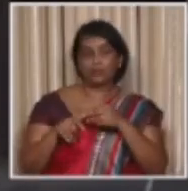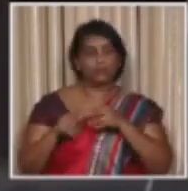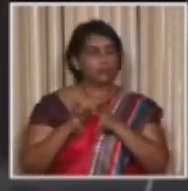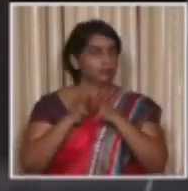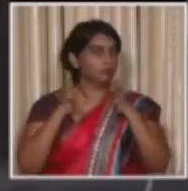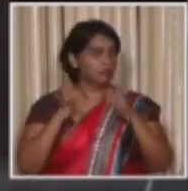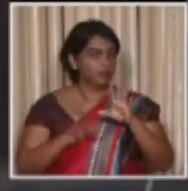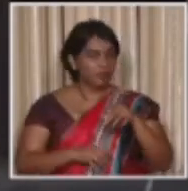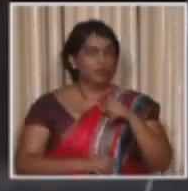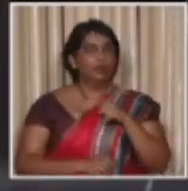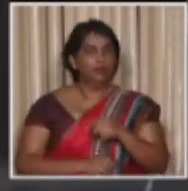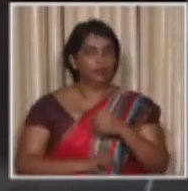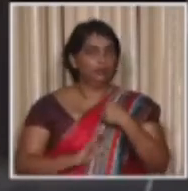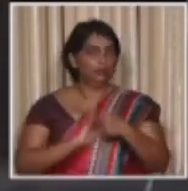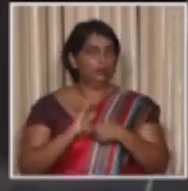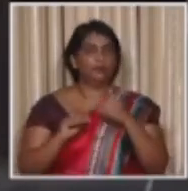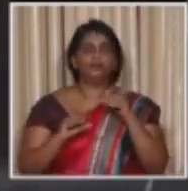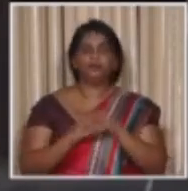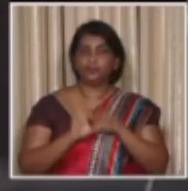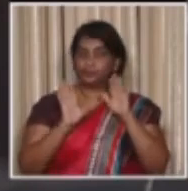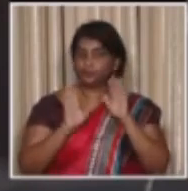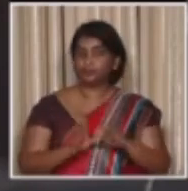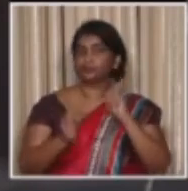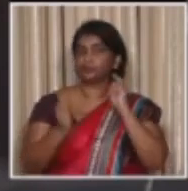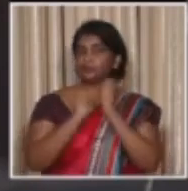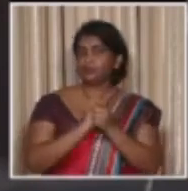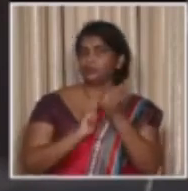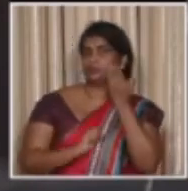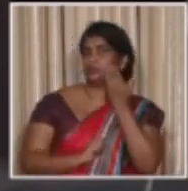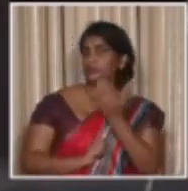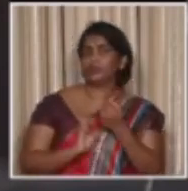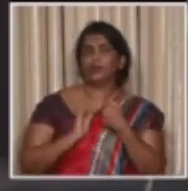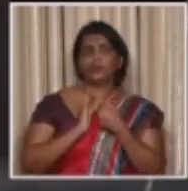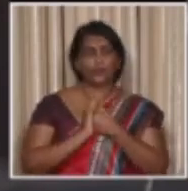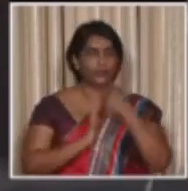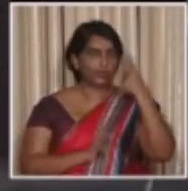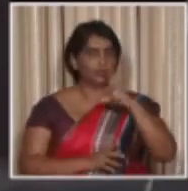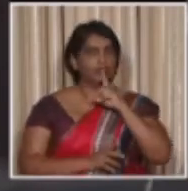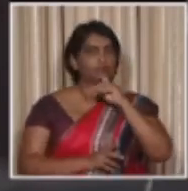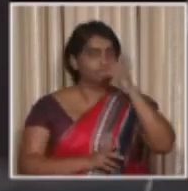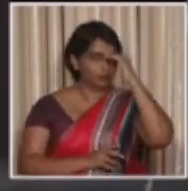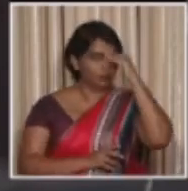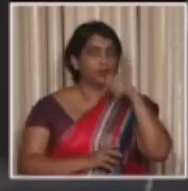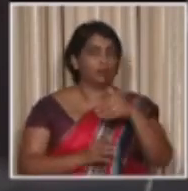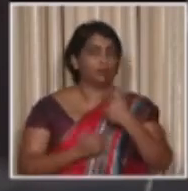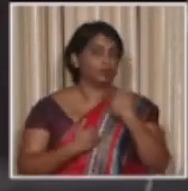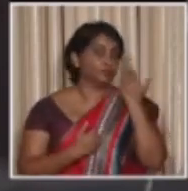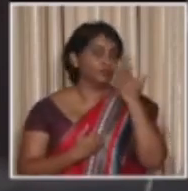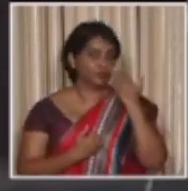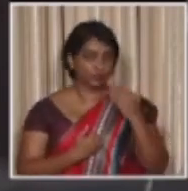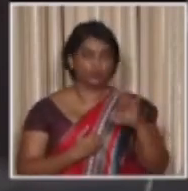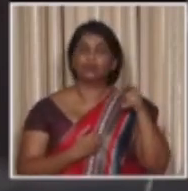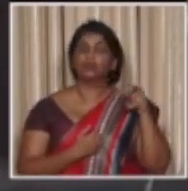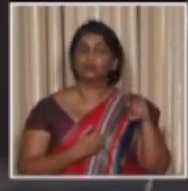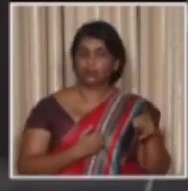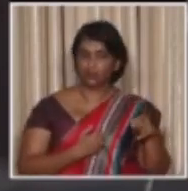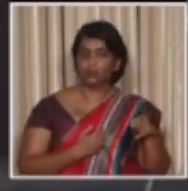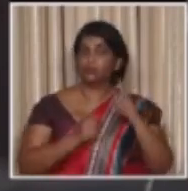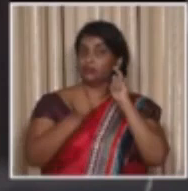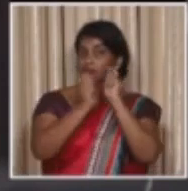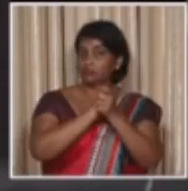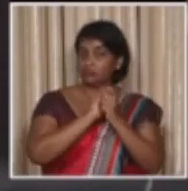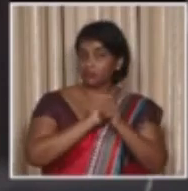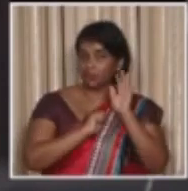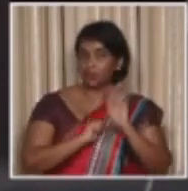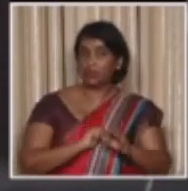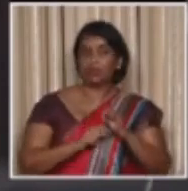වෙලා තියෙනවා අපේ රට තුළ. නමුත් මේ සංශෝධනයේදී දැක්කහම කරු නියෝජ්‍ය කතානායකතුමනි අපිට පේන්නේ මේ සංශෝධනය කරලා